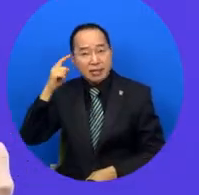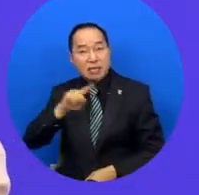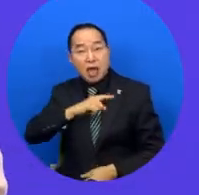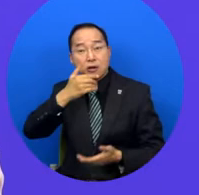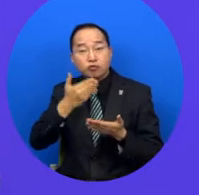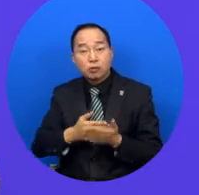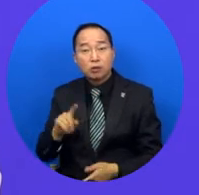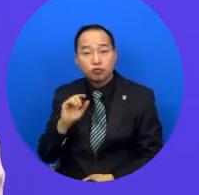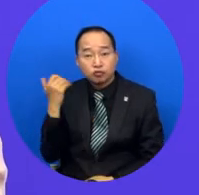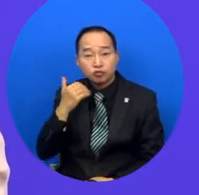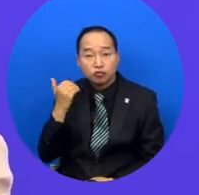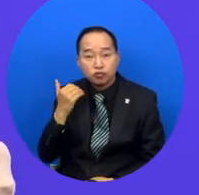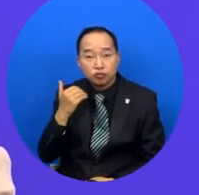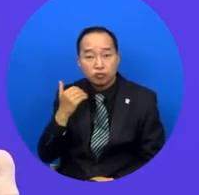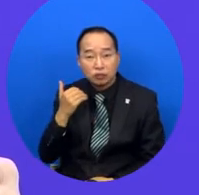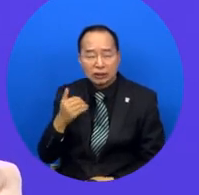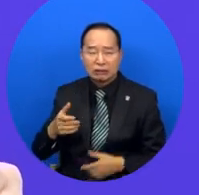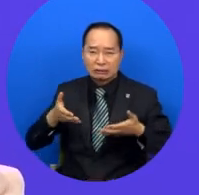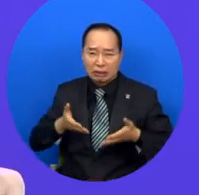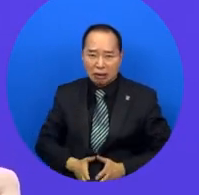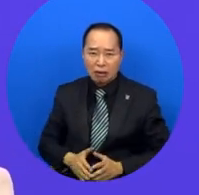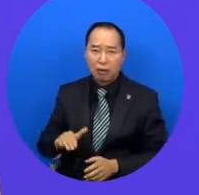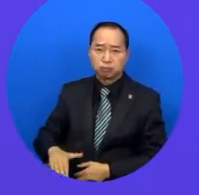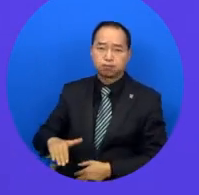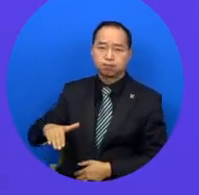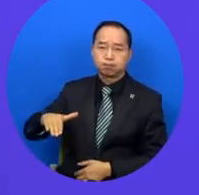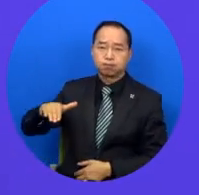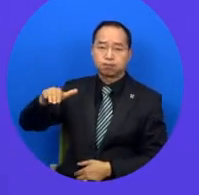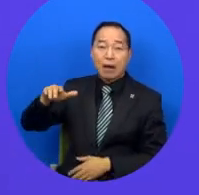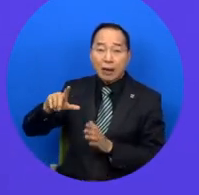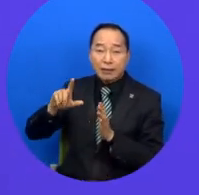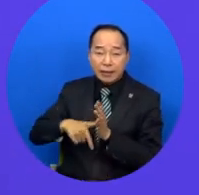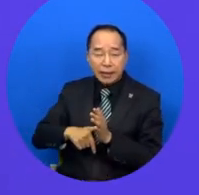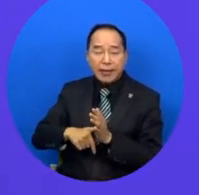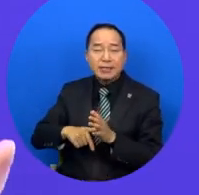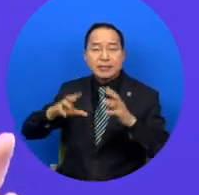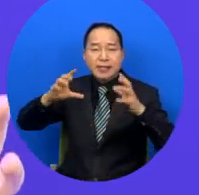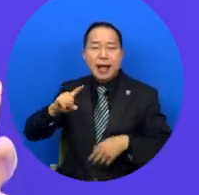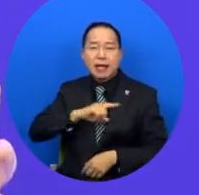때는 이래요. 결국 우리가 이 세상에 사서 날면서